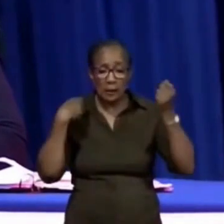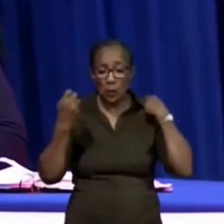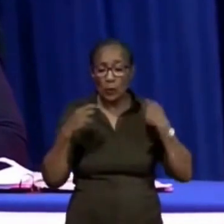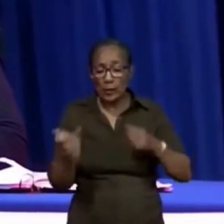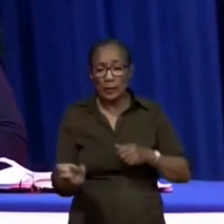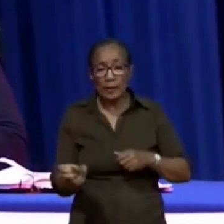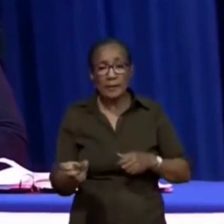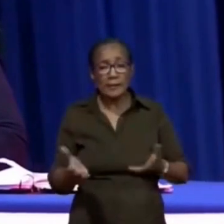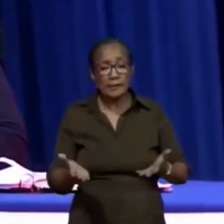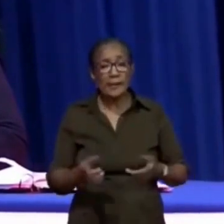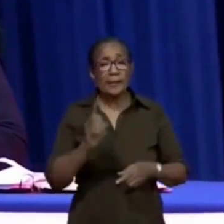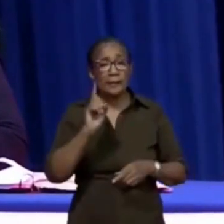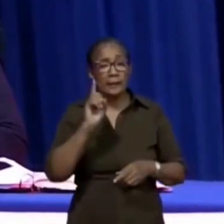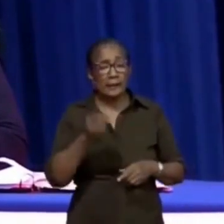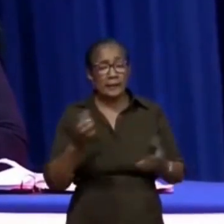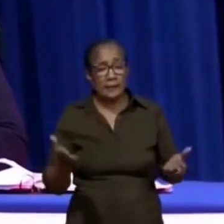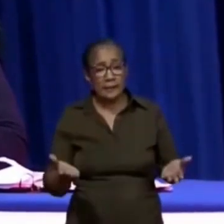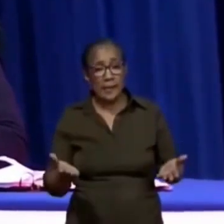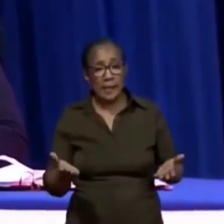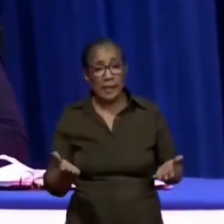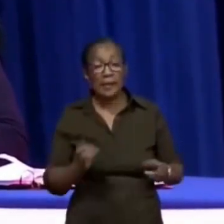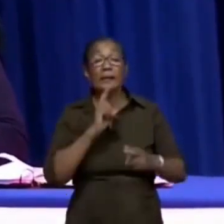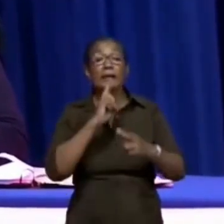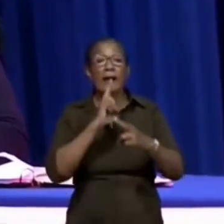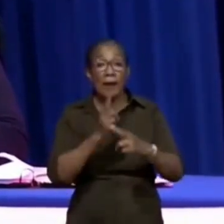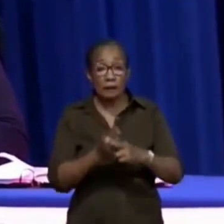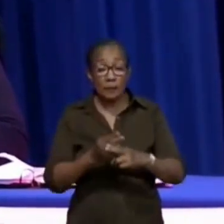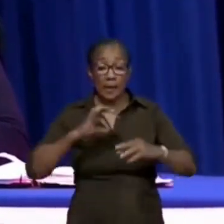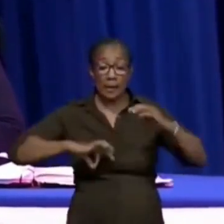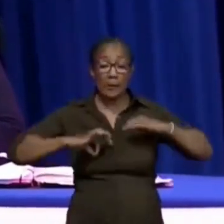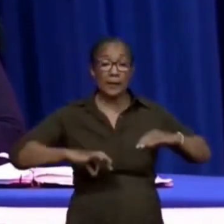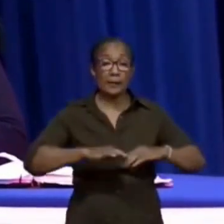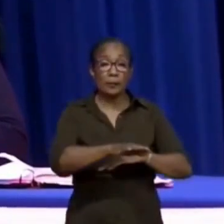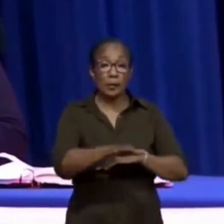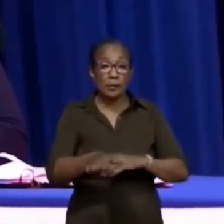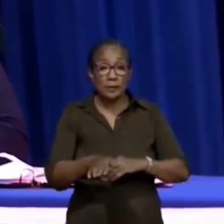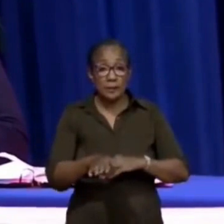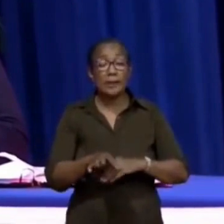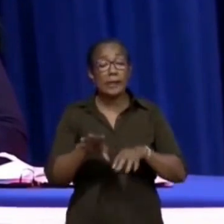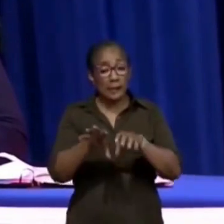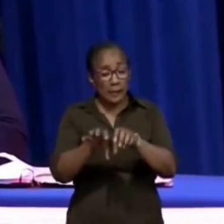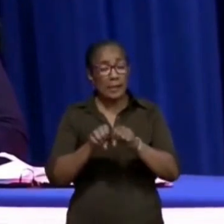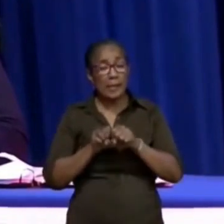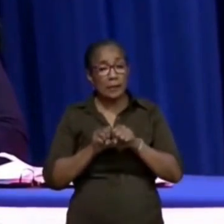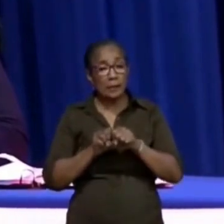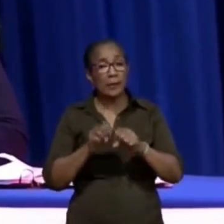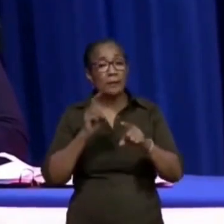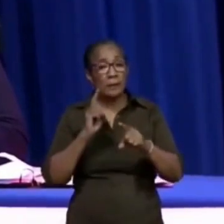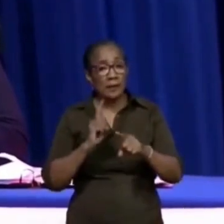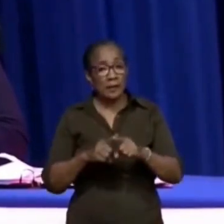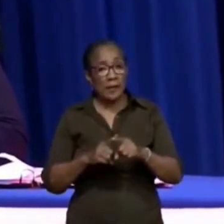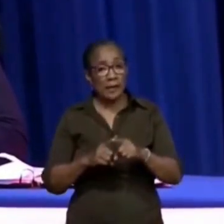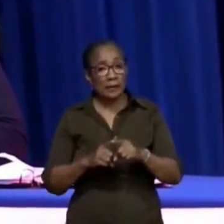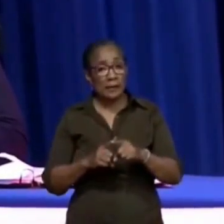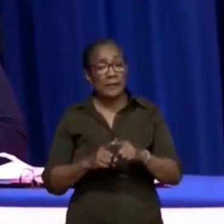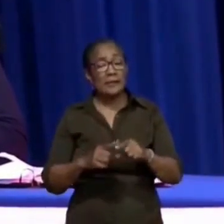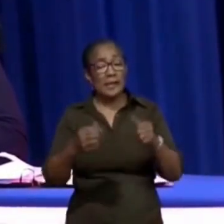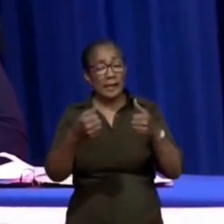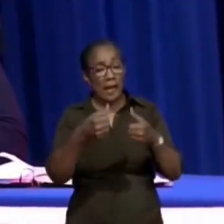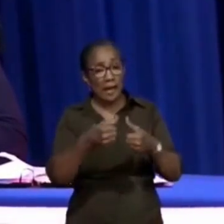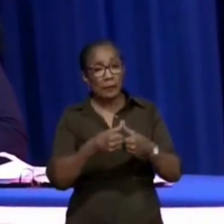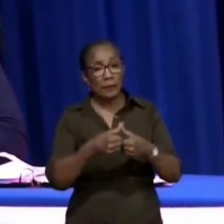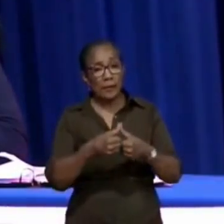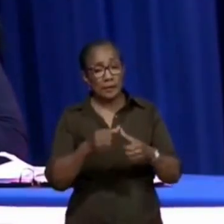winkeliers dat zij de afspraken met het ministerie in acht nemen, dat ze de